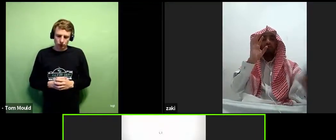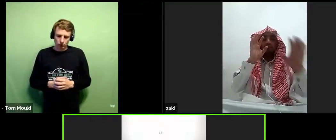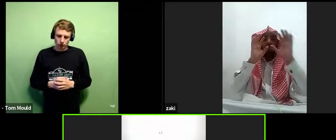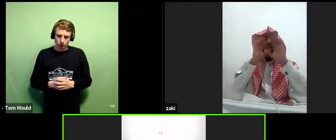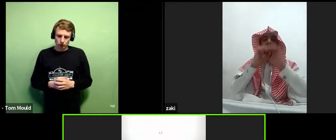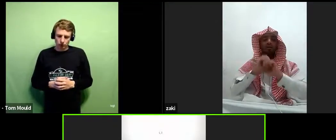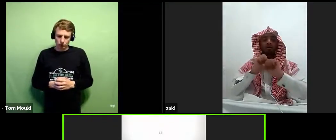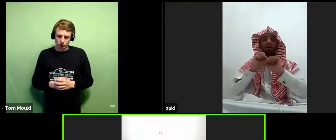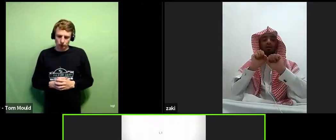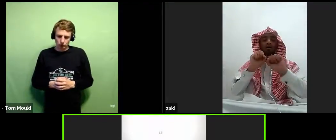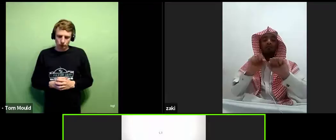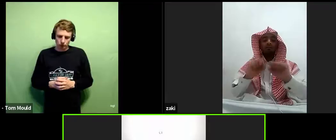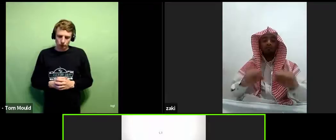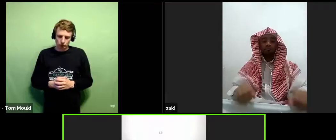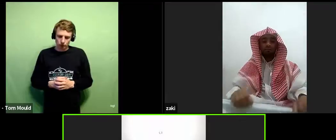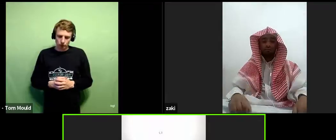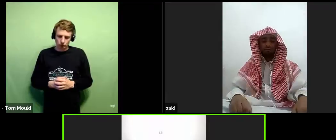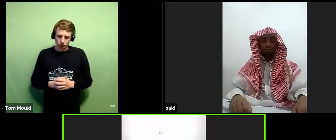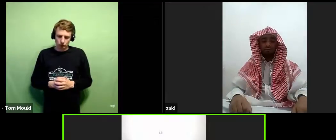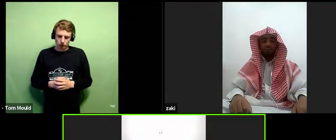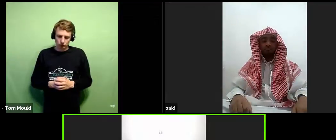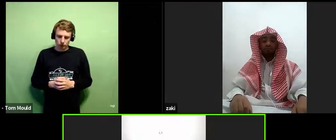هن لباس لكم